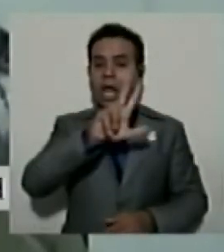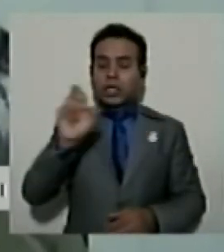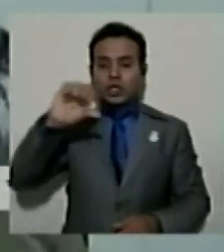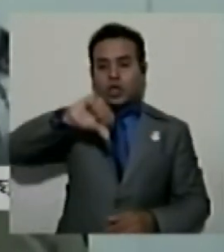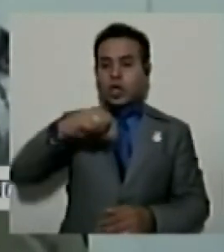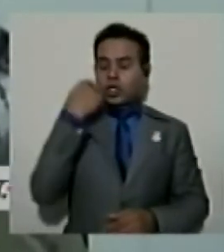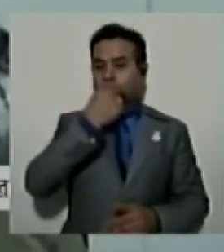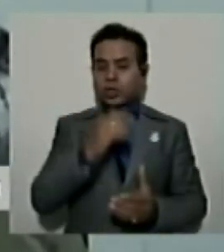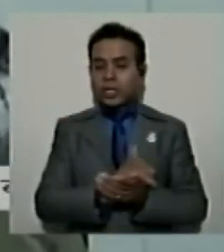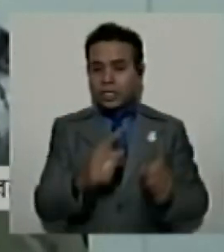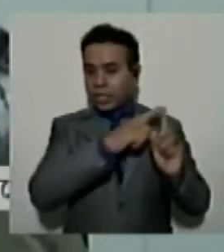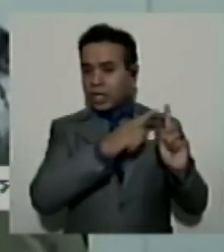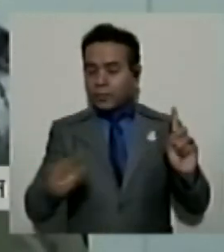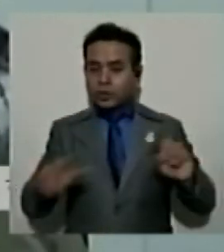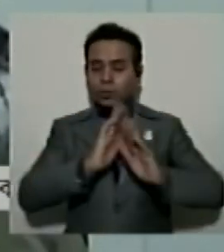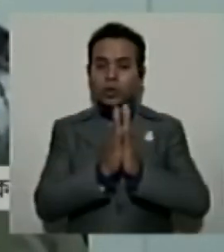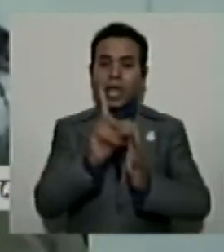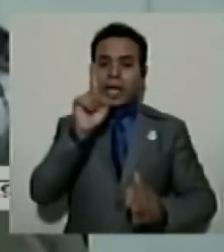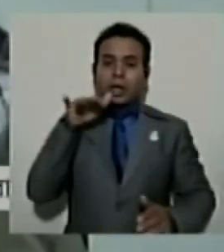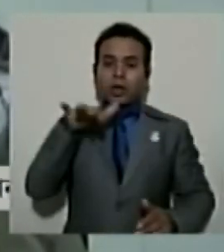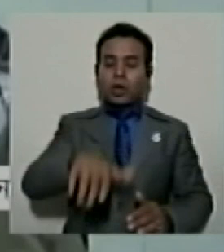149626 জন হোম কোয়ারেন্টাইনে আছেন।